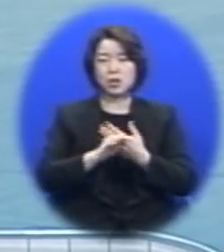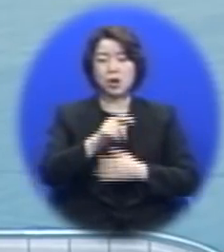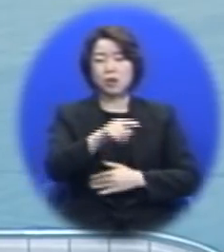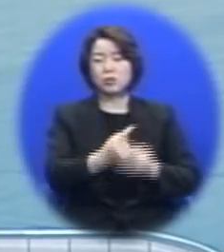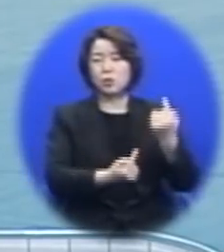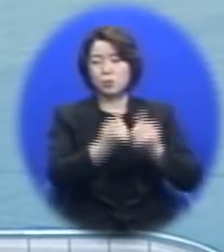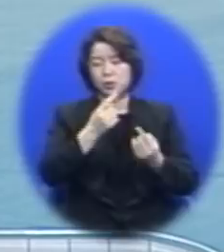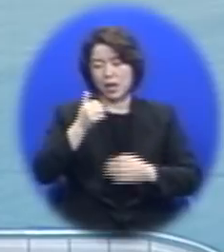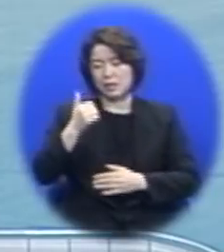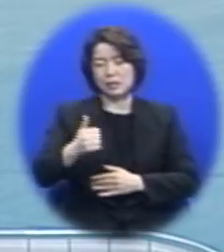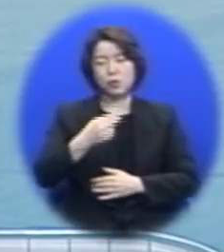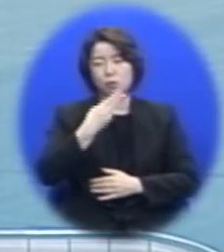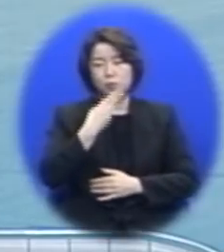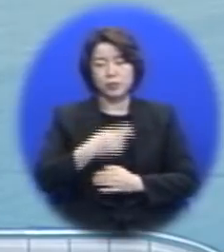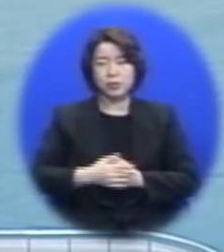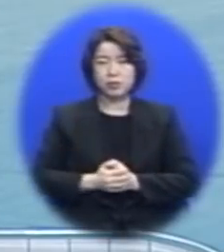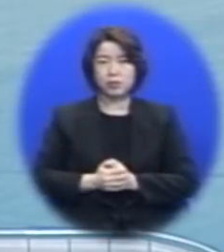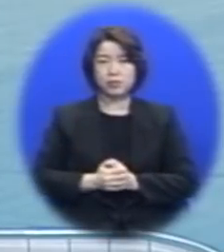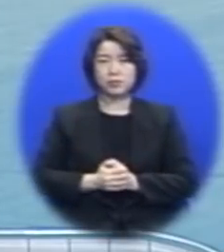없잖아요.